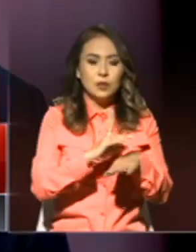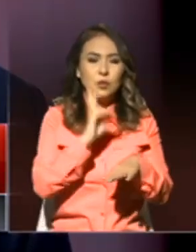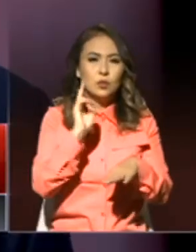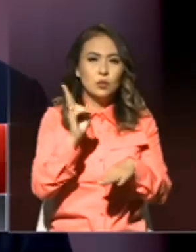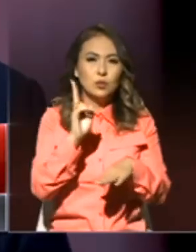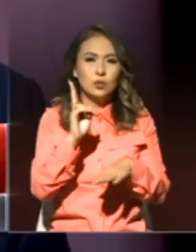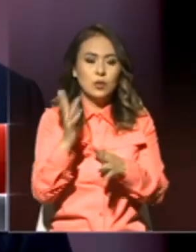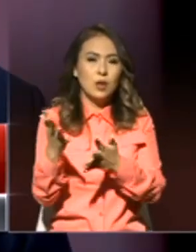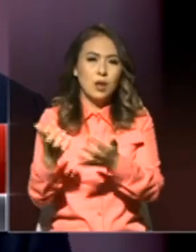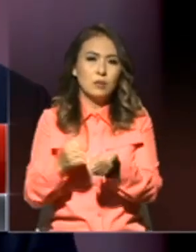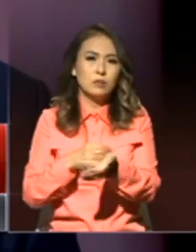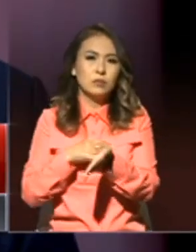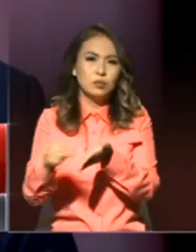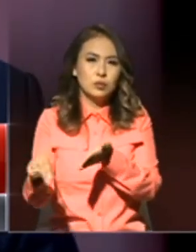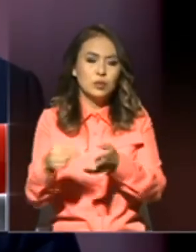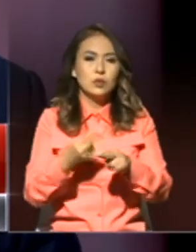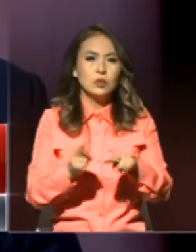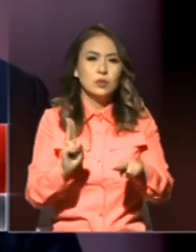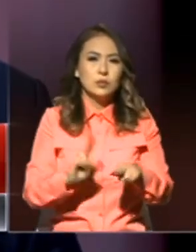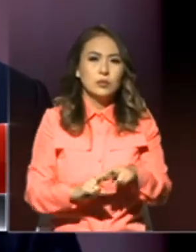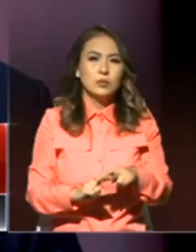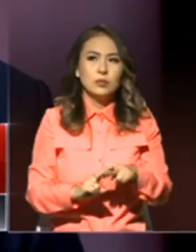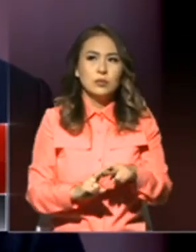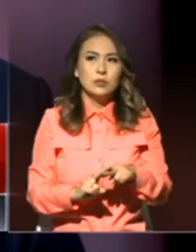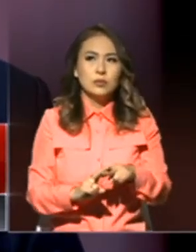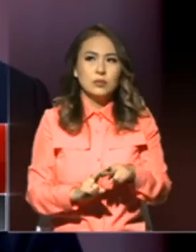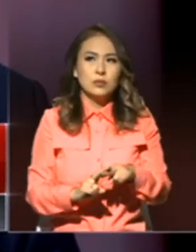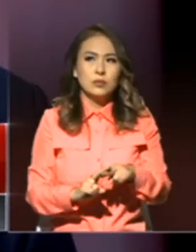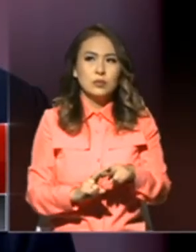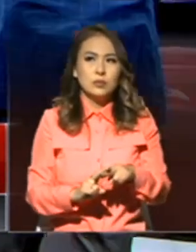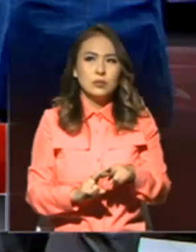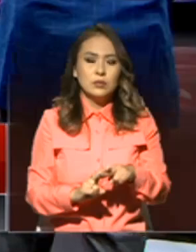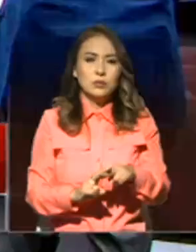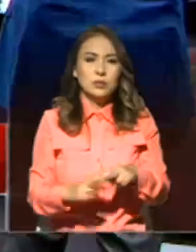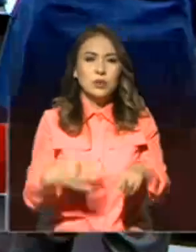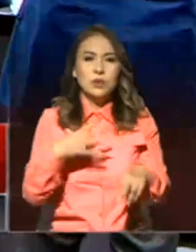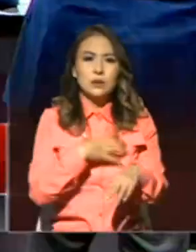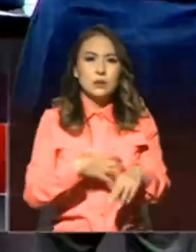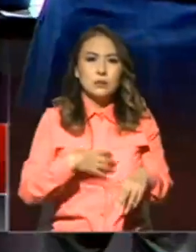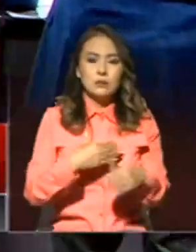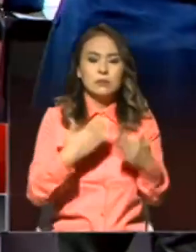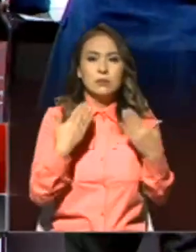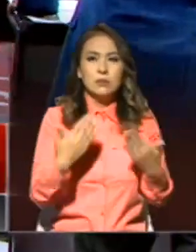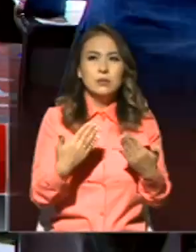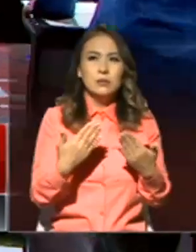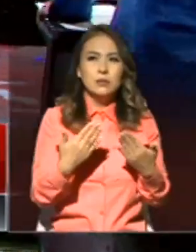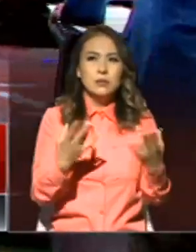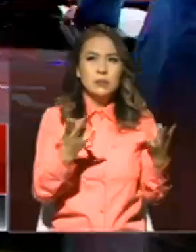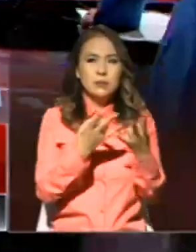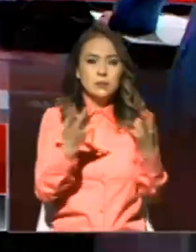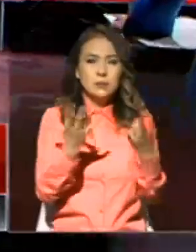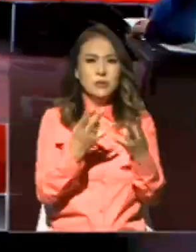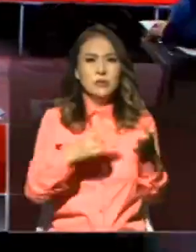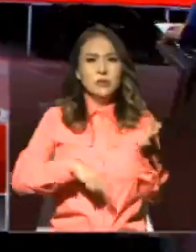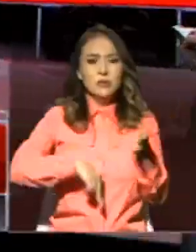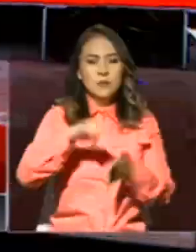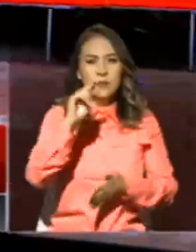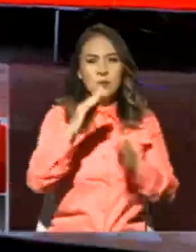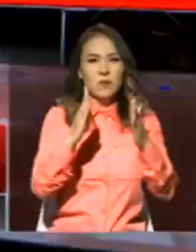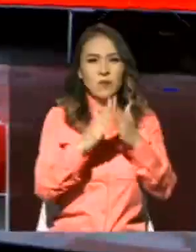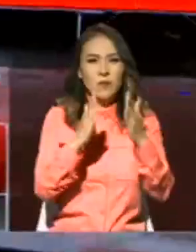біреу алып жатады. Сондықтан жаңағы осы негізгі өнім, яғни қажетті алатын